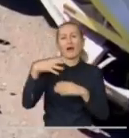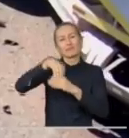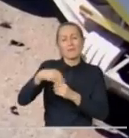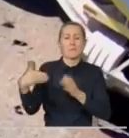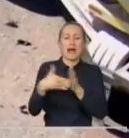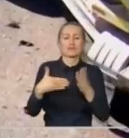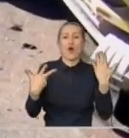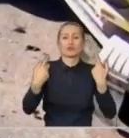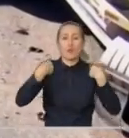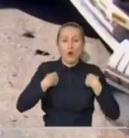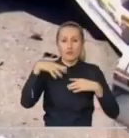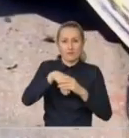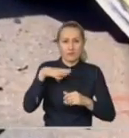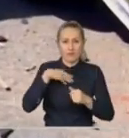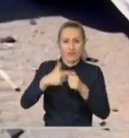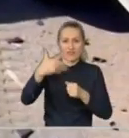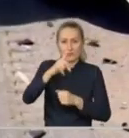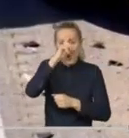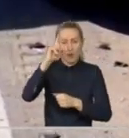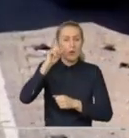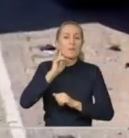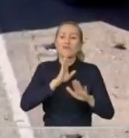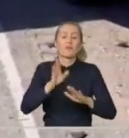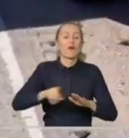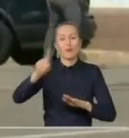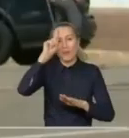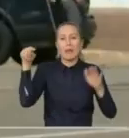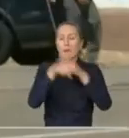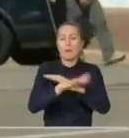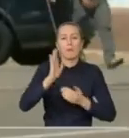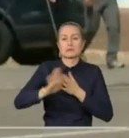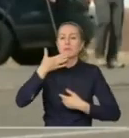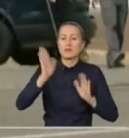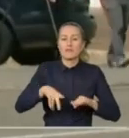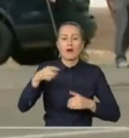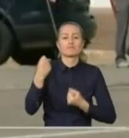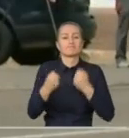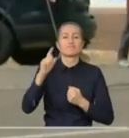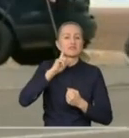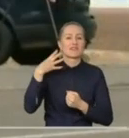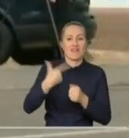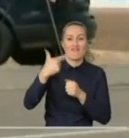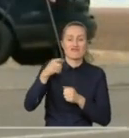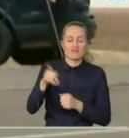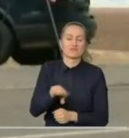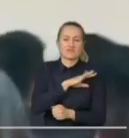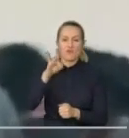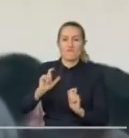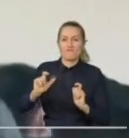8 osób, jechało 25 pasażerów, prawdopodobnie nielegalni imigranci. Pojazd prowadził 22-latek, który zginął w